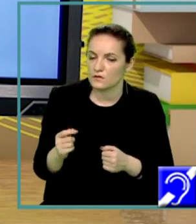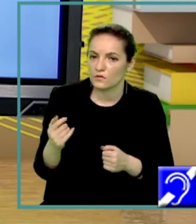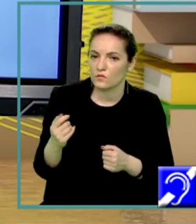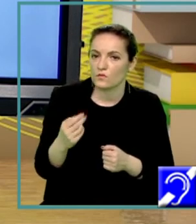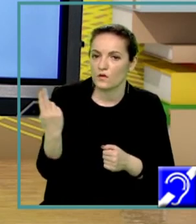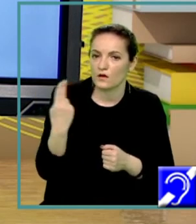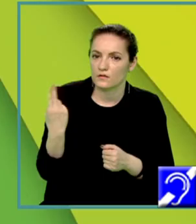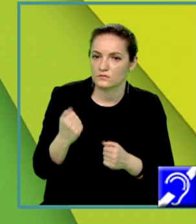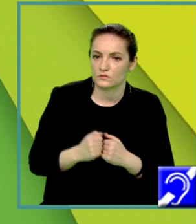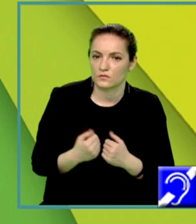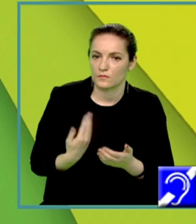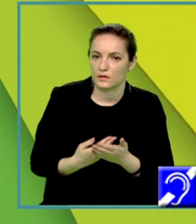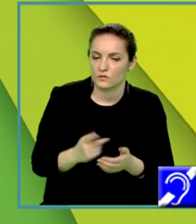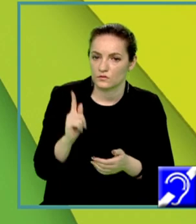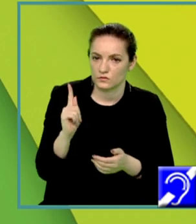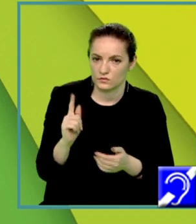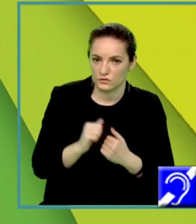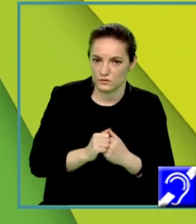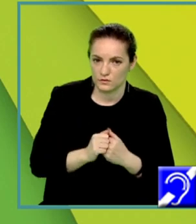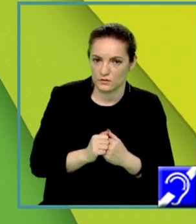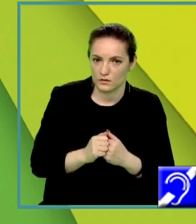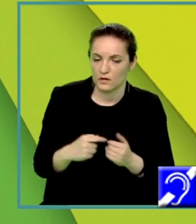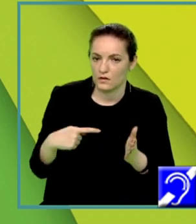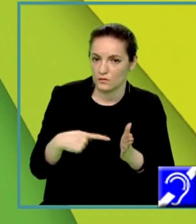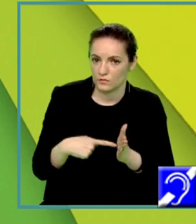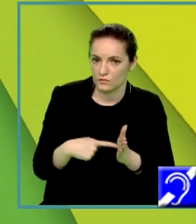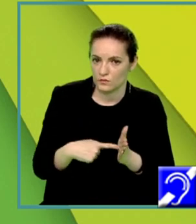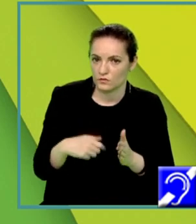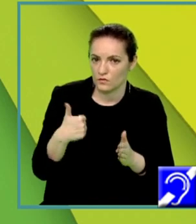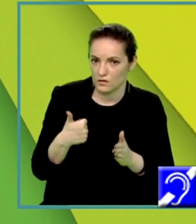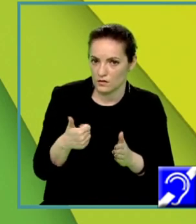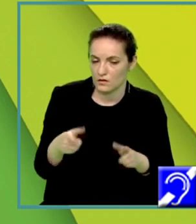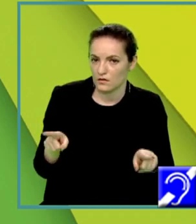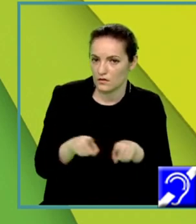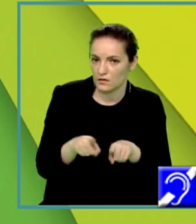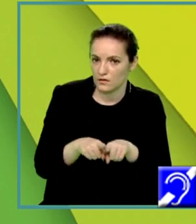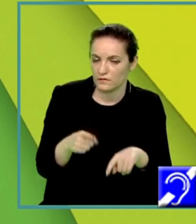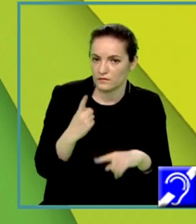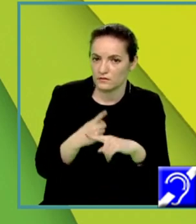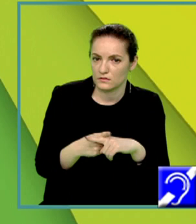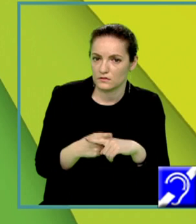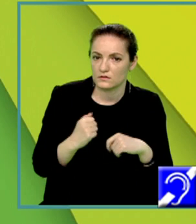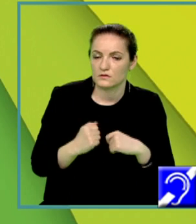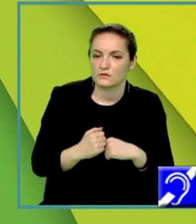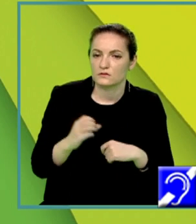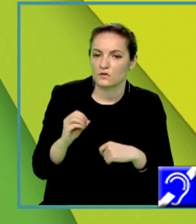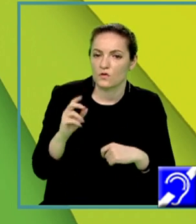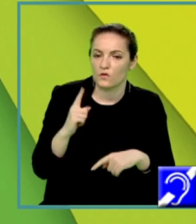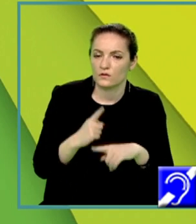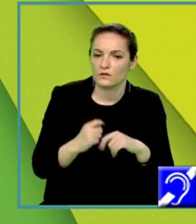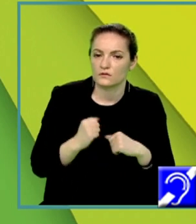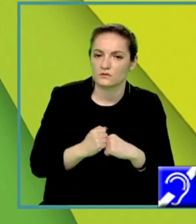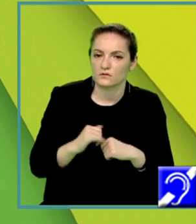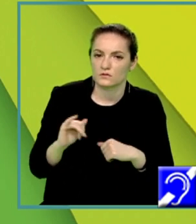Graficul funcției G va trece prin punctul A, același de intersecție cu axa OX,